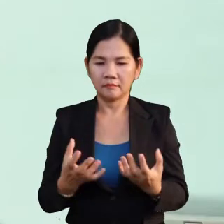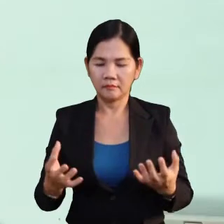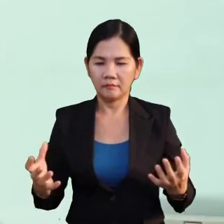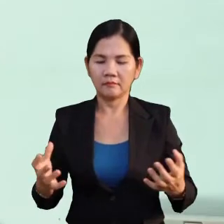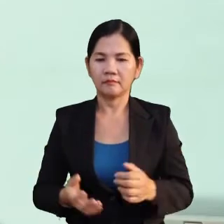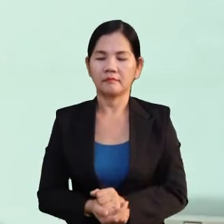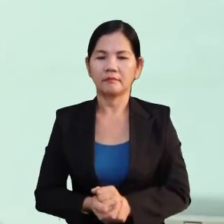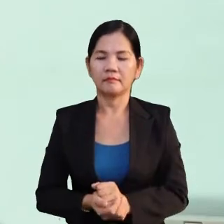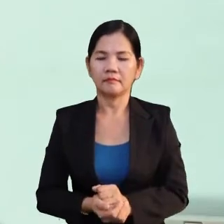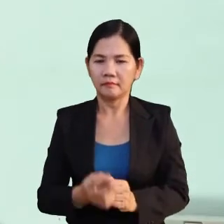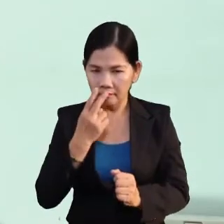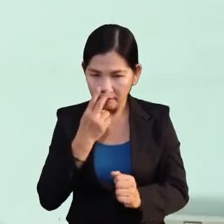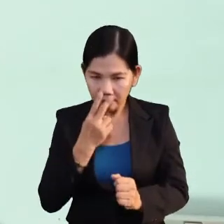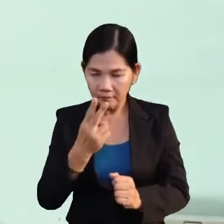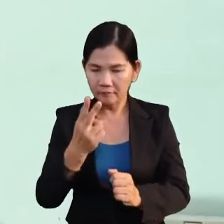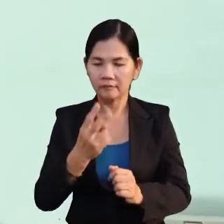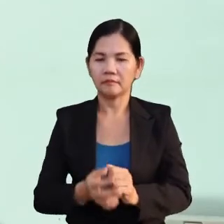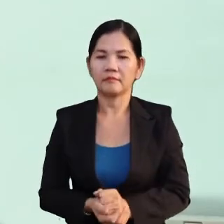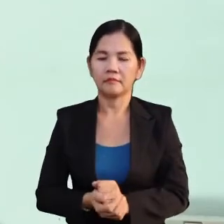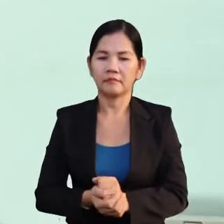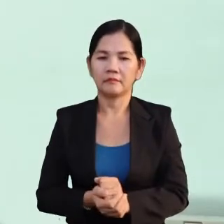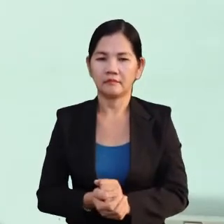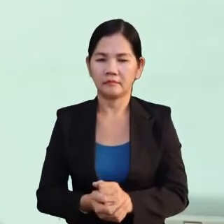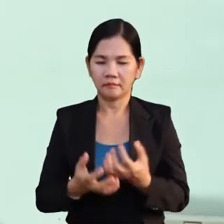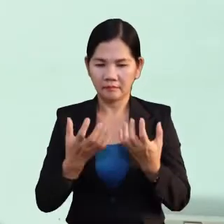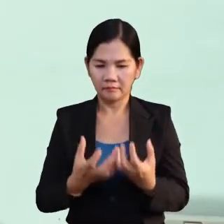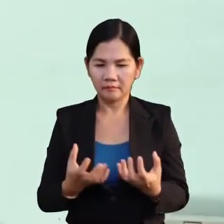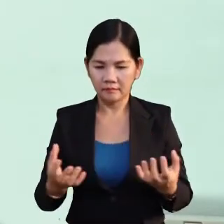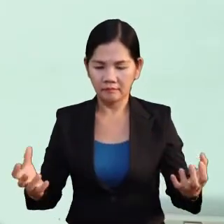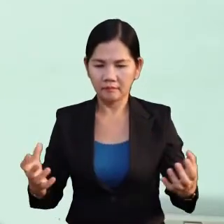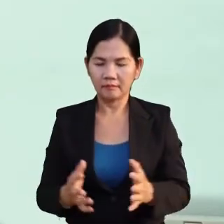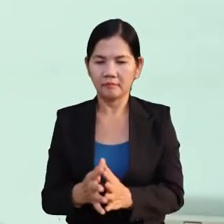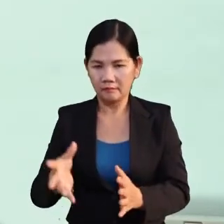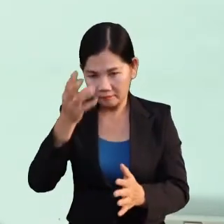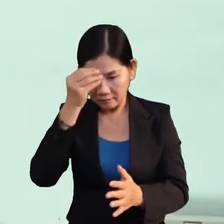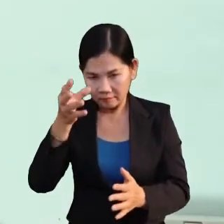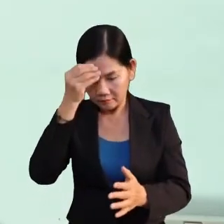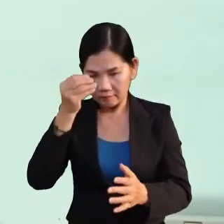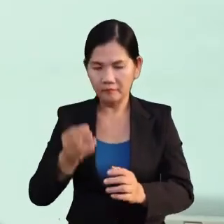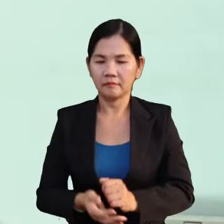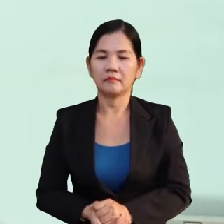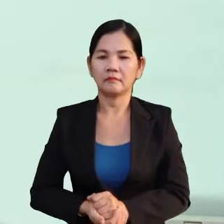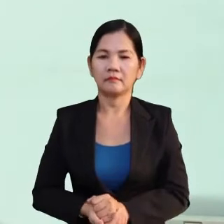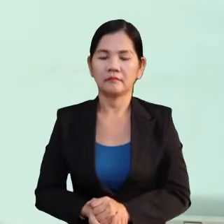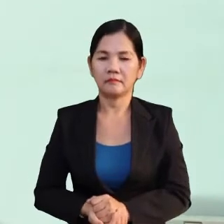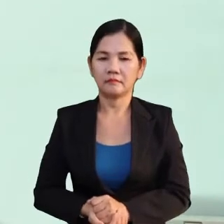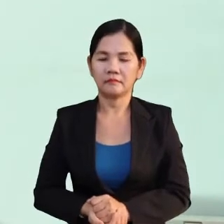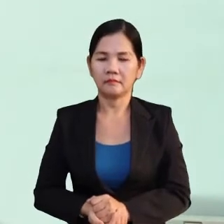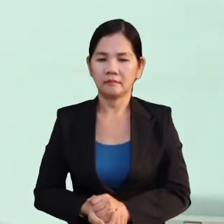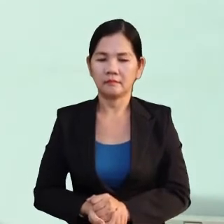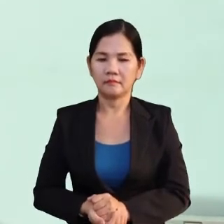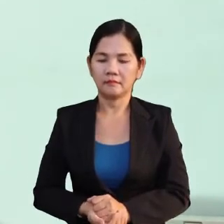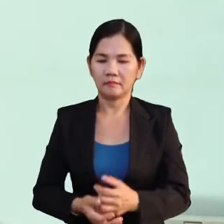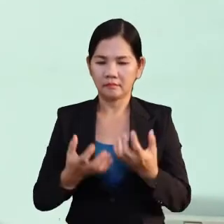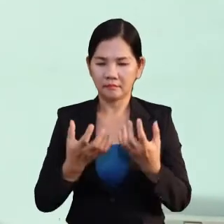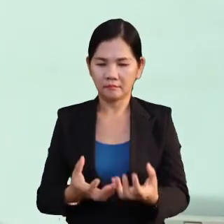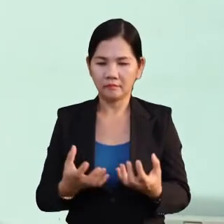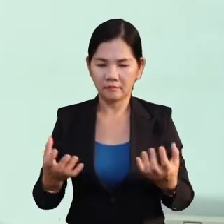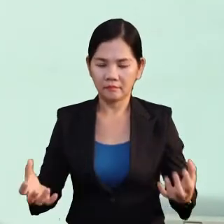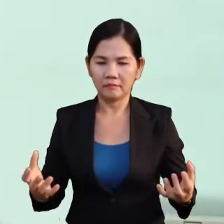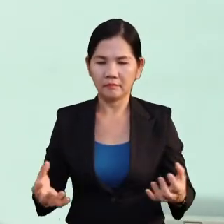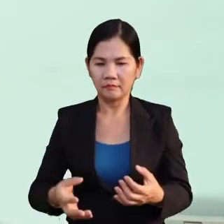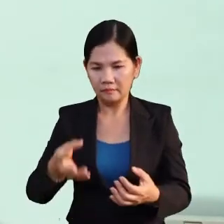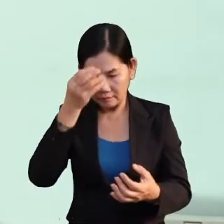ដែរកូនកូនមើលទាំងអស់គ្នាសម្ភារៈសិក្សាចាកូនស្ដាប់ម្ដងទៀតស